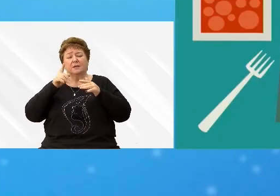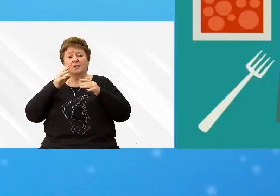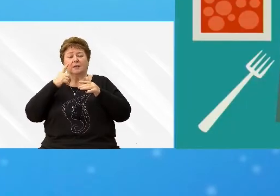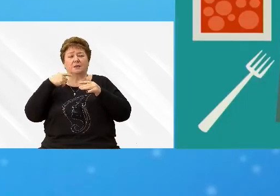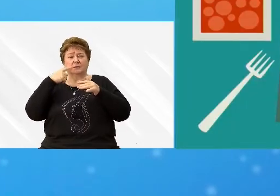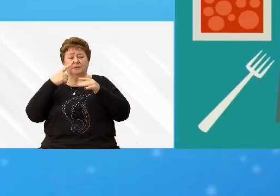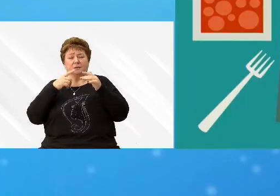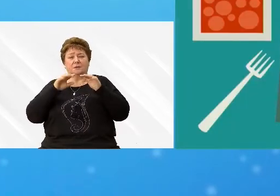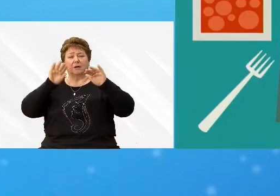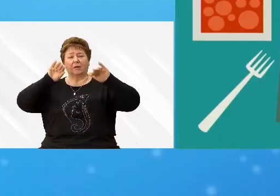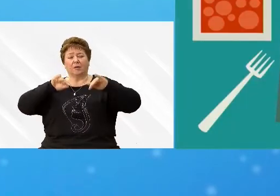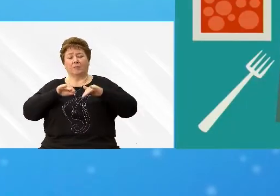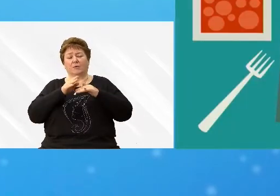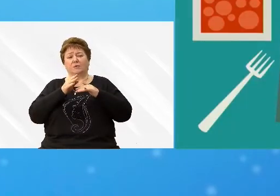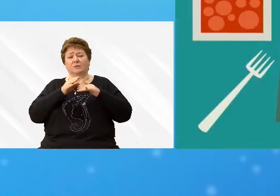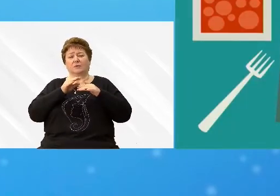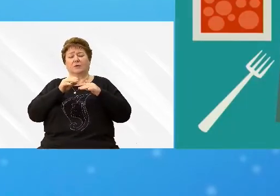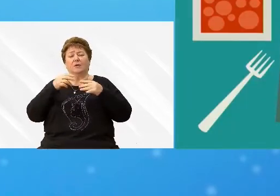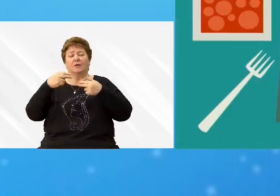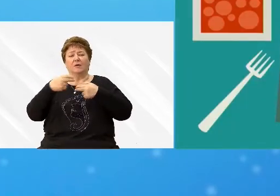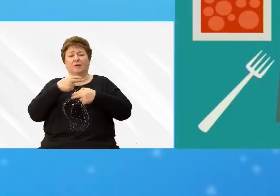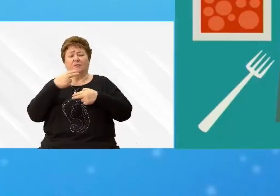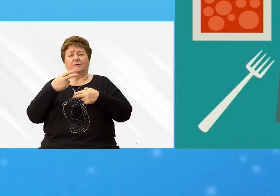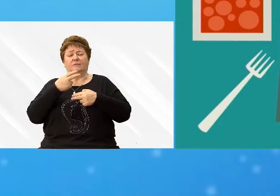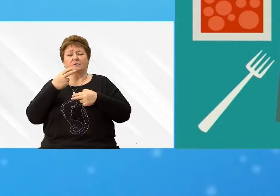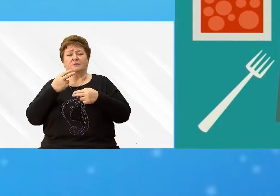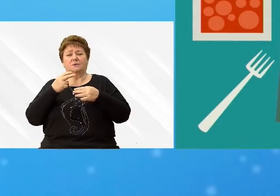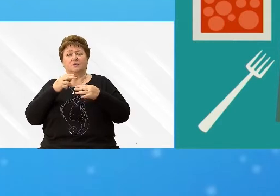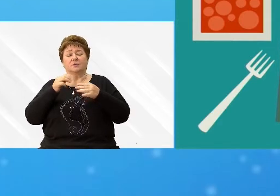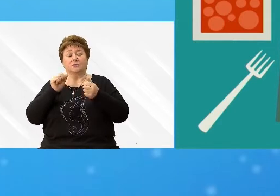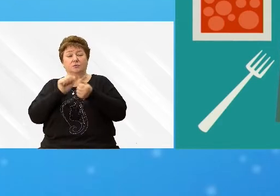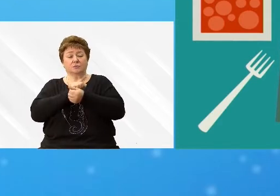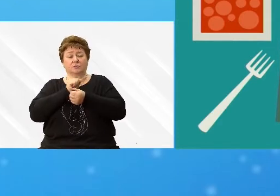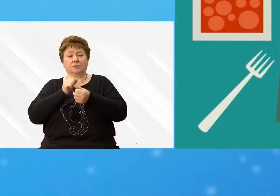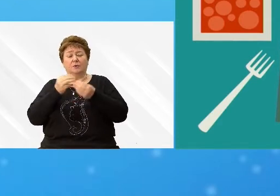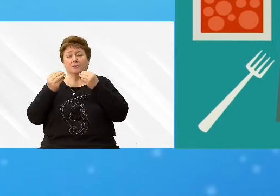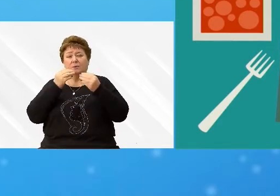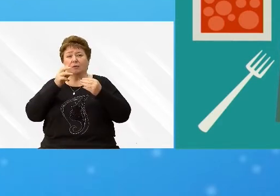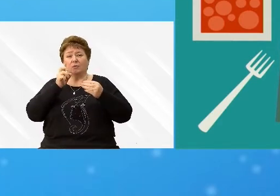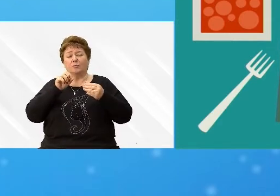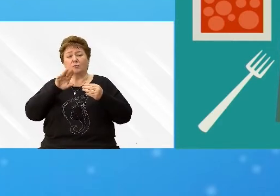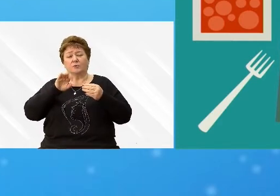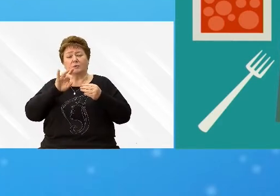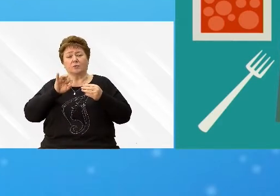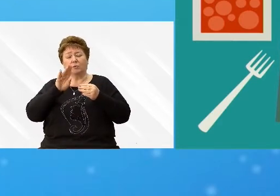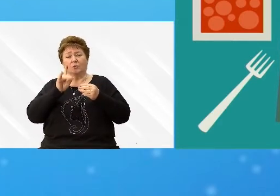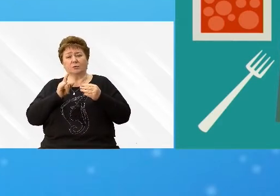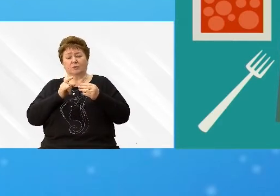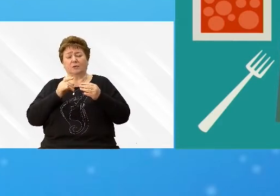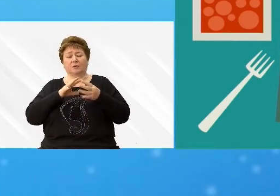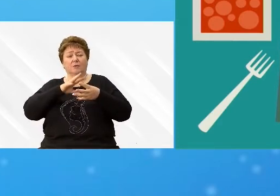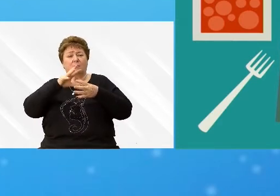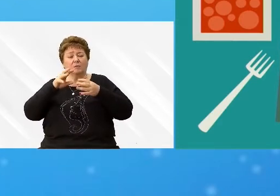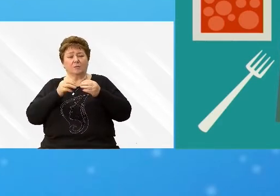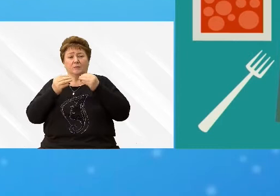вредно для пищеварительной системы сухоядение питание бутербродами полноценное питание